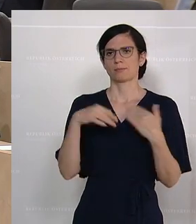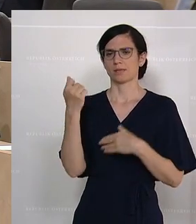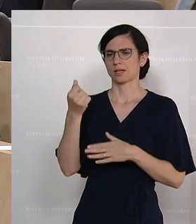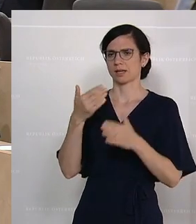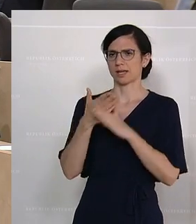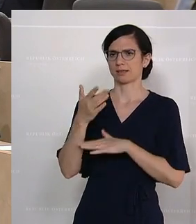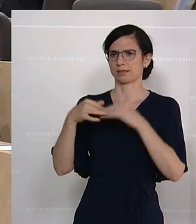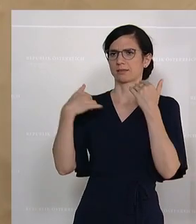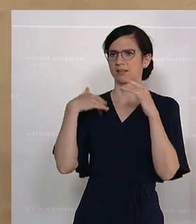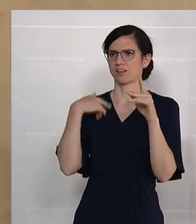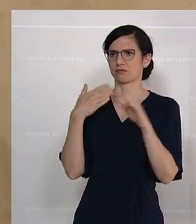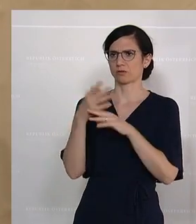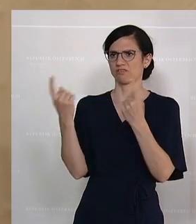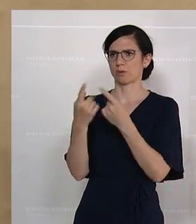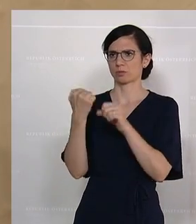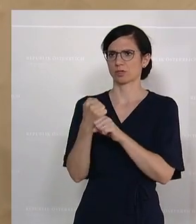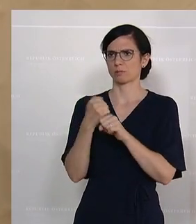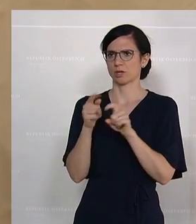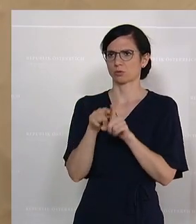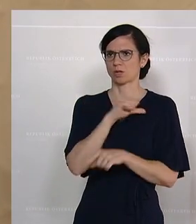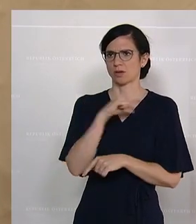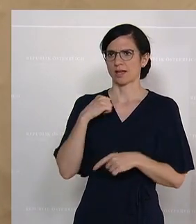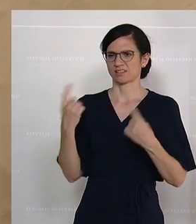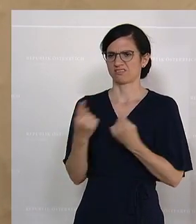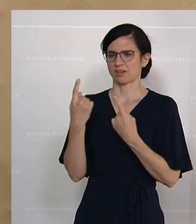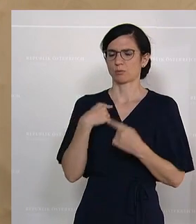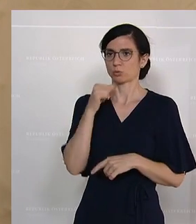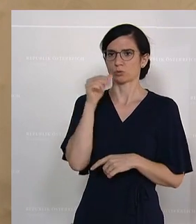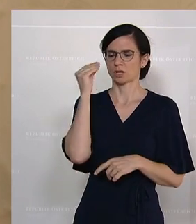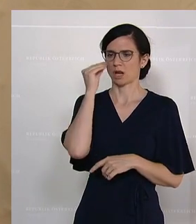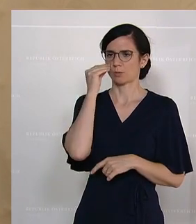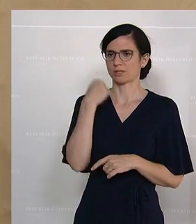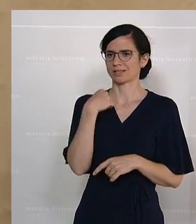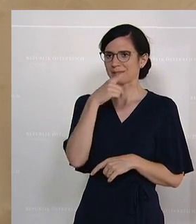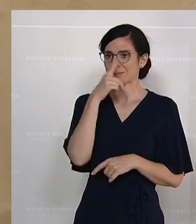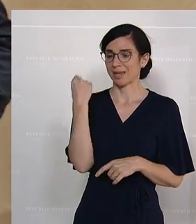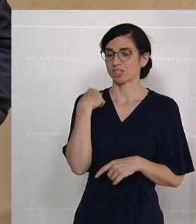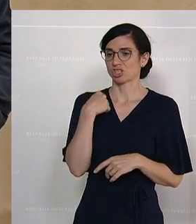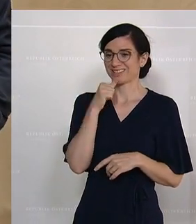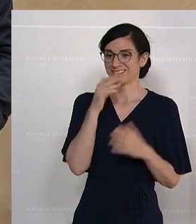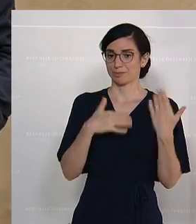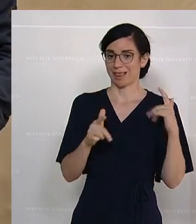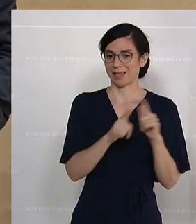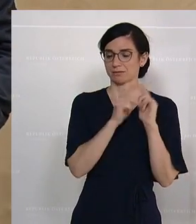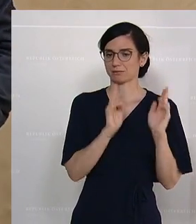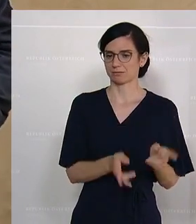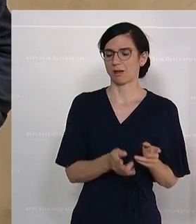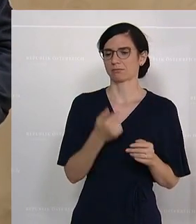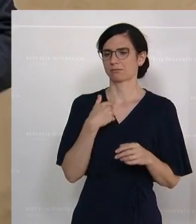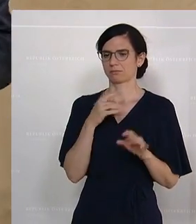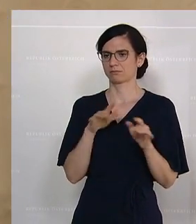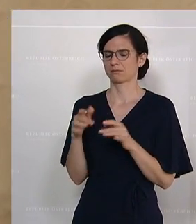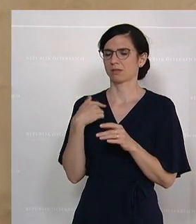installiert wird in werbung investiert und den eigenwerbung das ist unglaublich gern menschen sich das leben nicht mehr leisten können wird in der